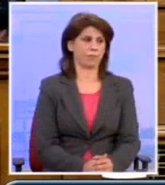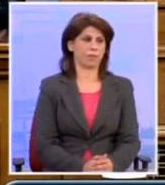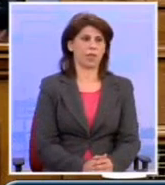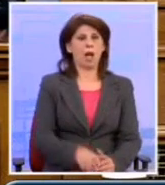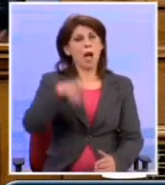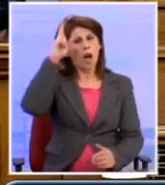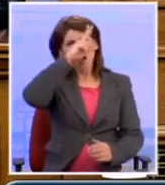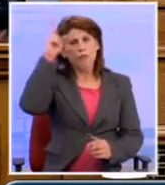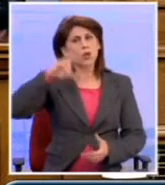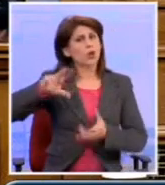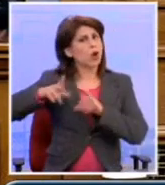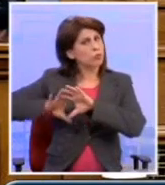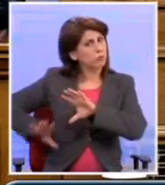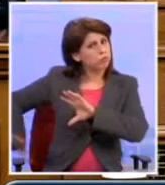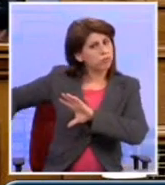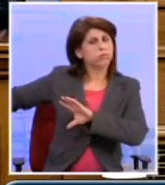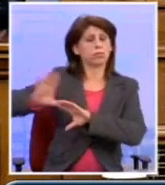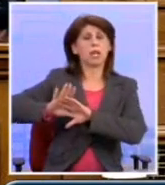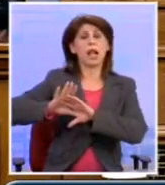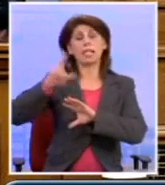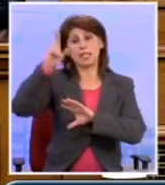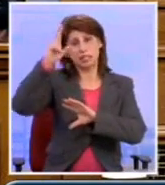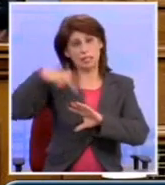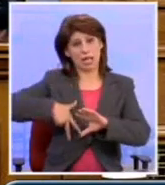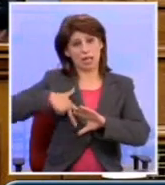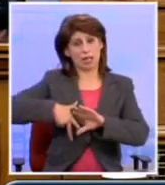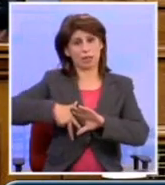αραβικού κόσμου, στις χώρες